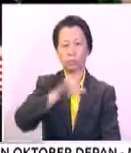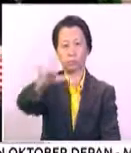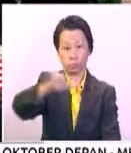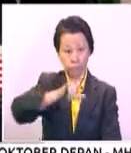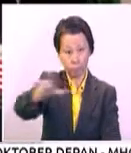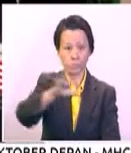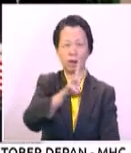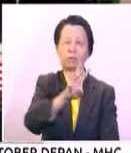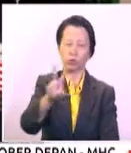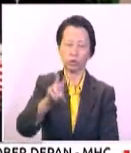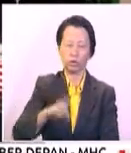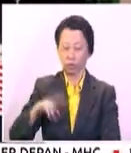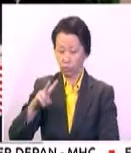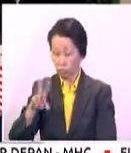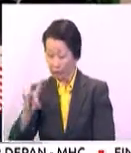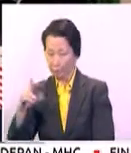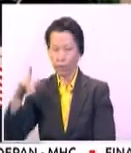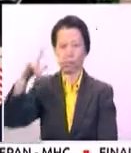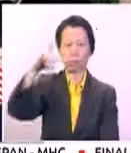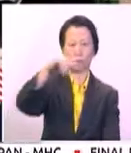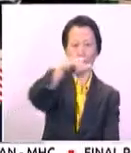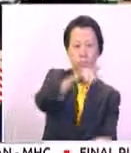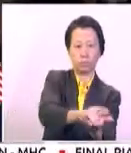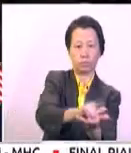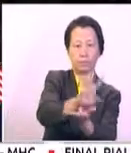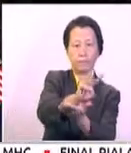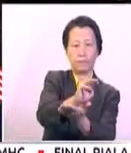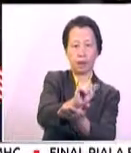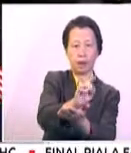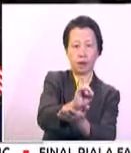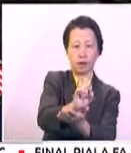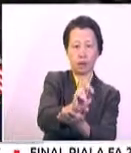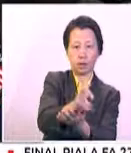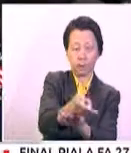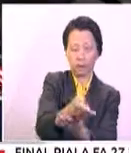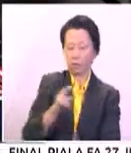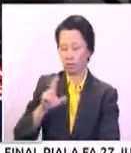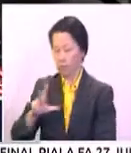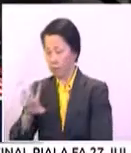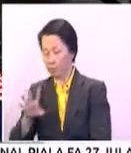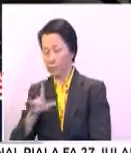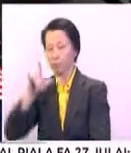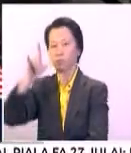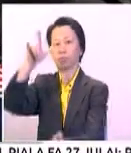penerbangan. 28 penerbangan akan mendarat di Madinah, manakala 34